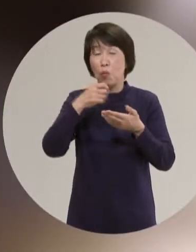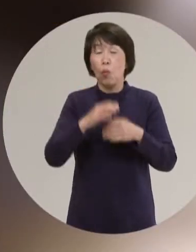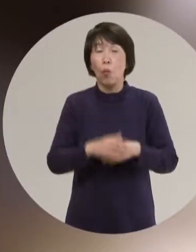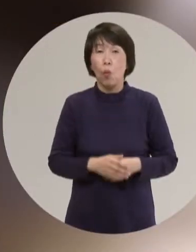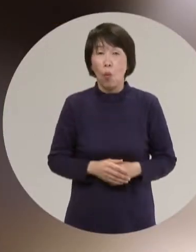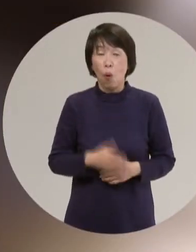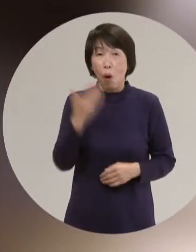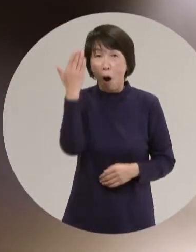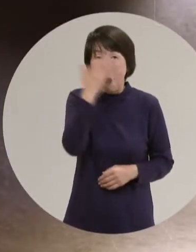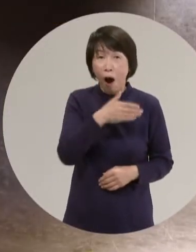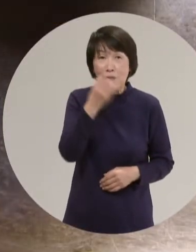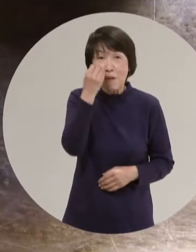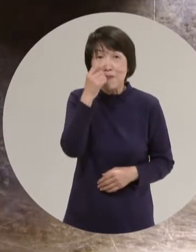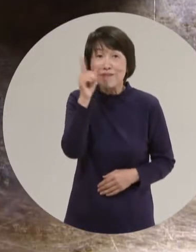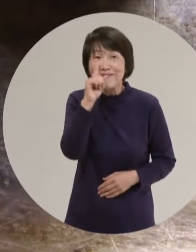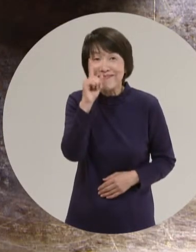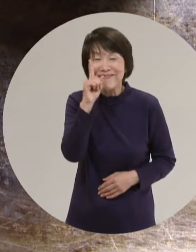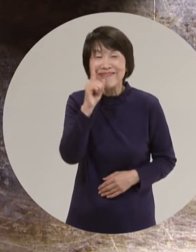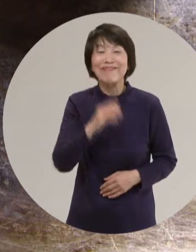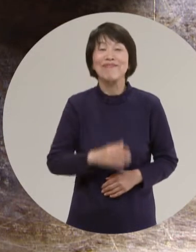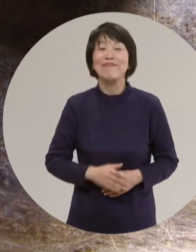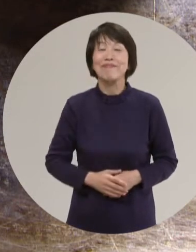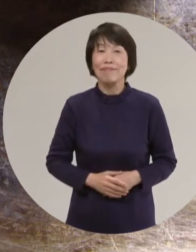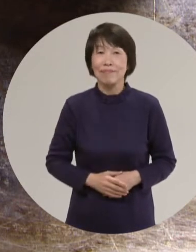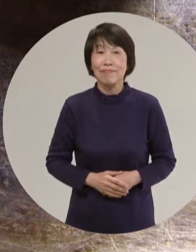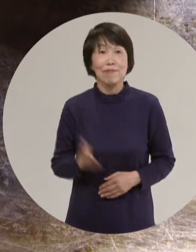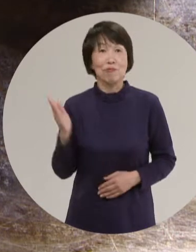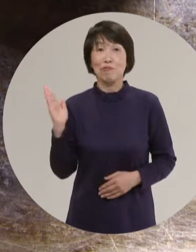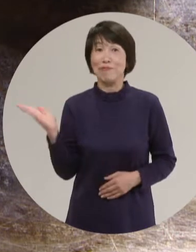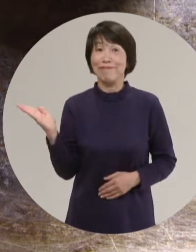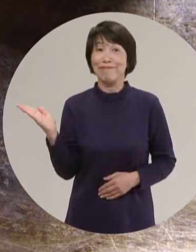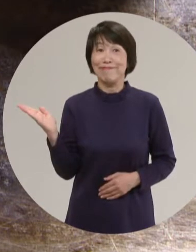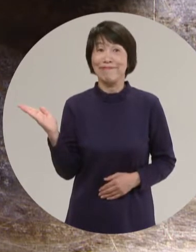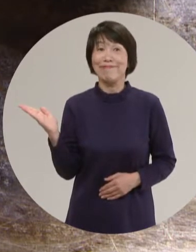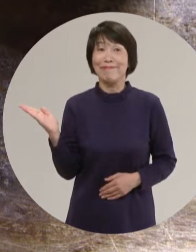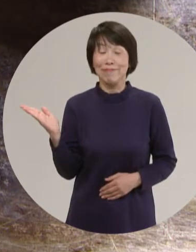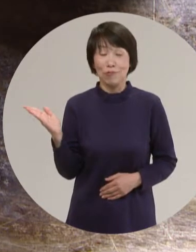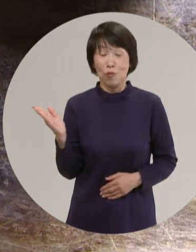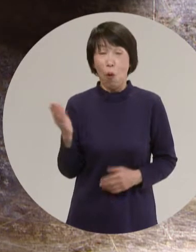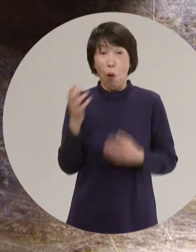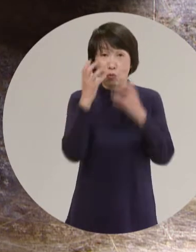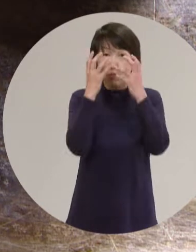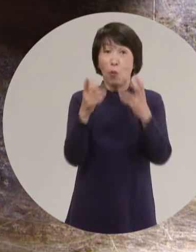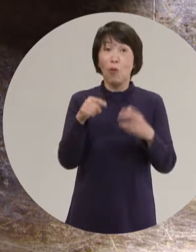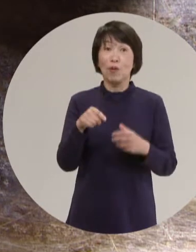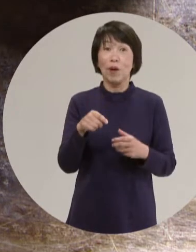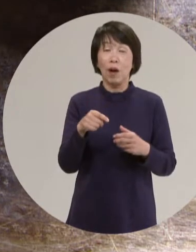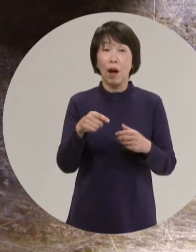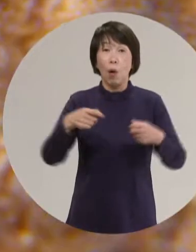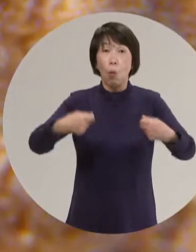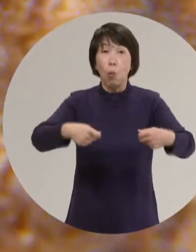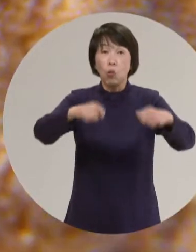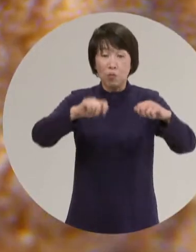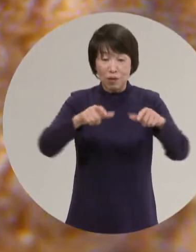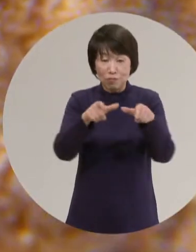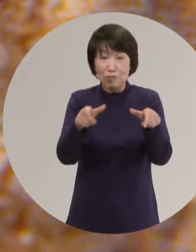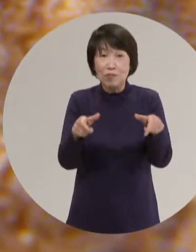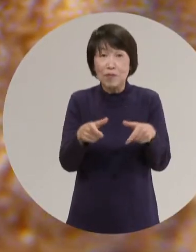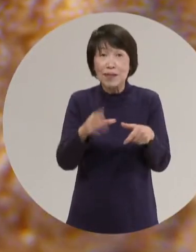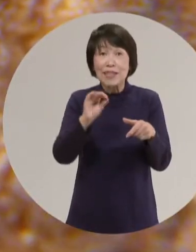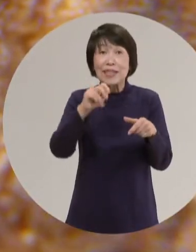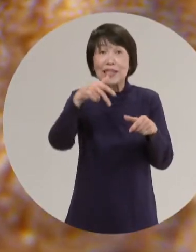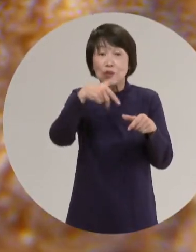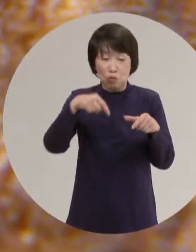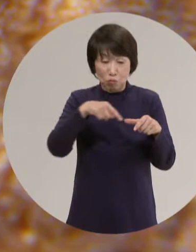スターフードとは。じゃじゃーん、わーすごい、お好み焼きを器にしてチーズが